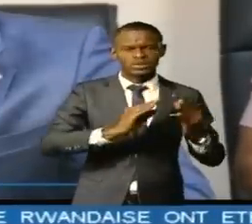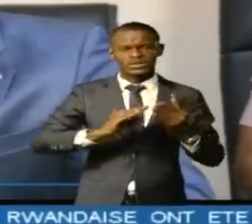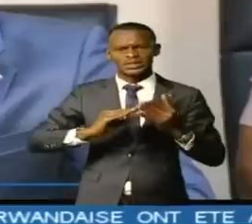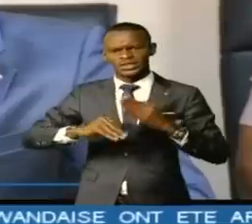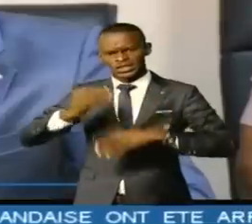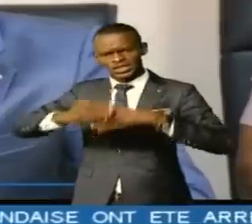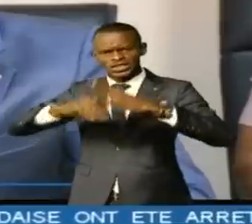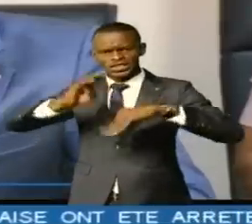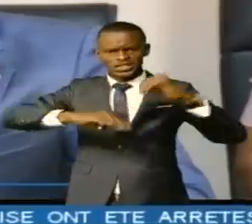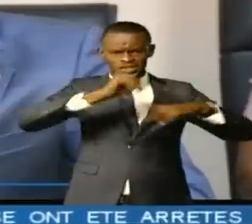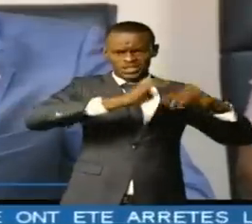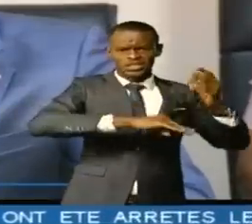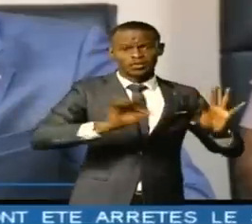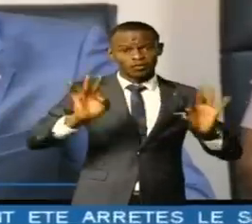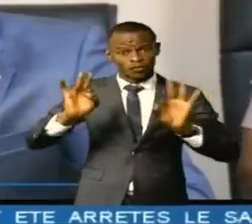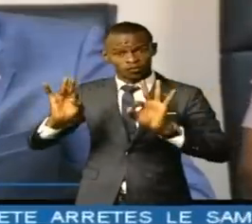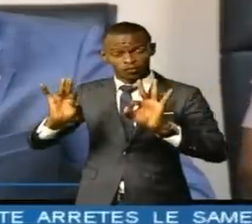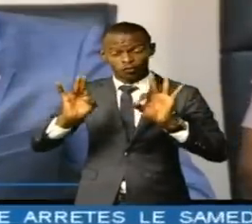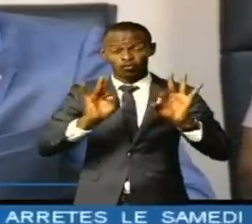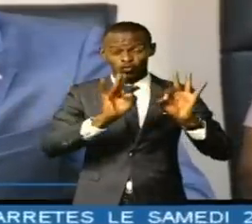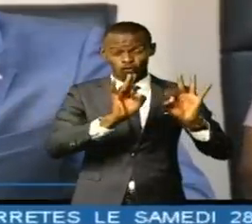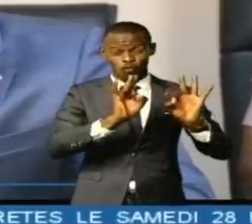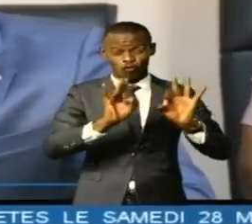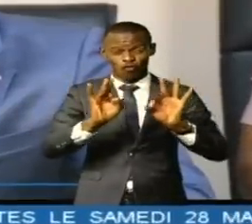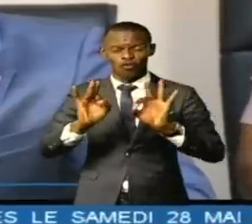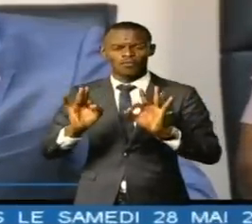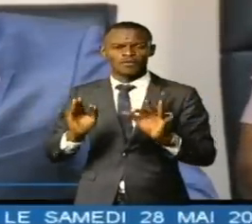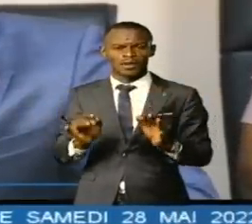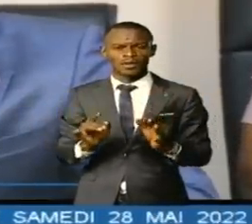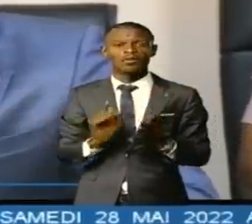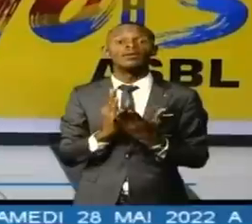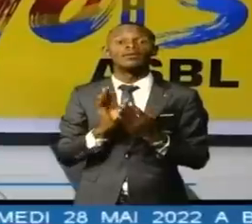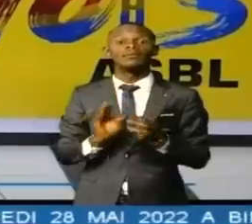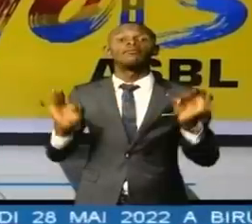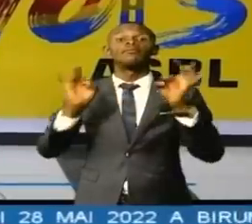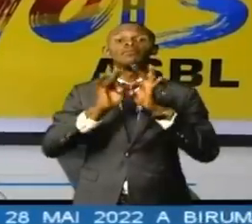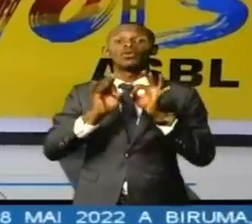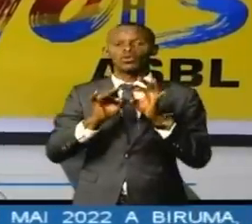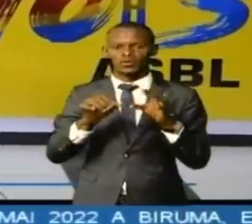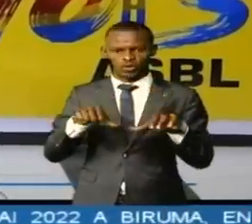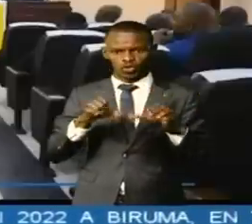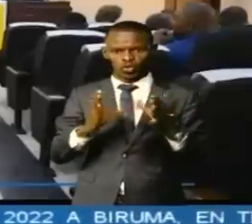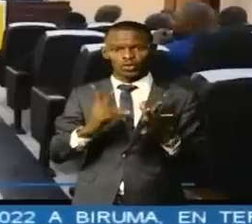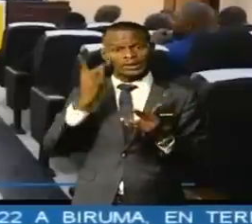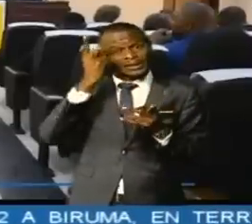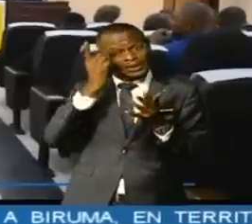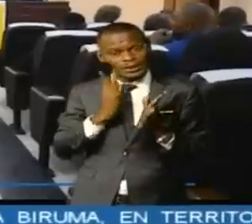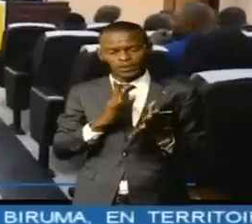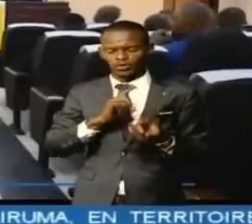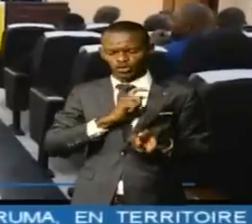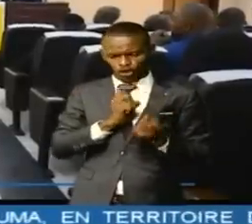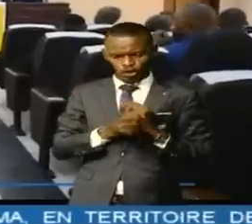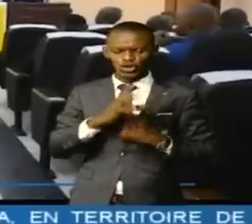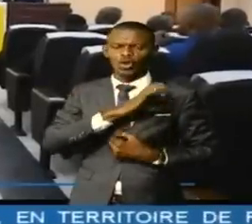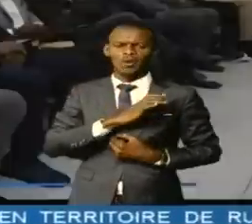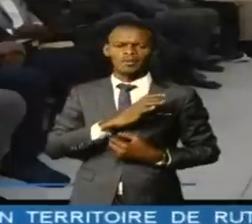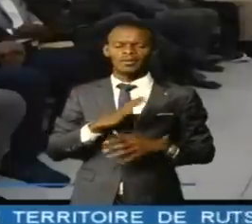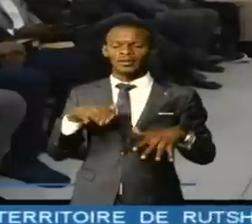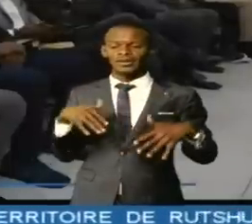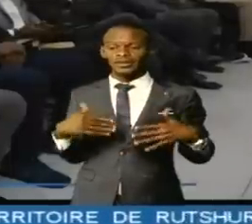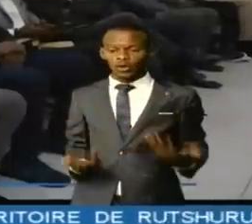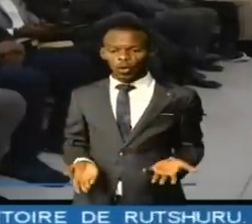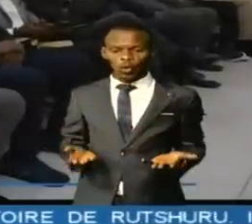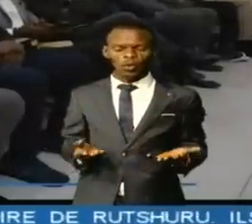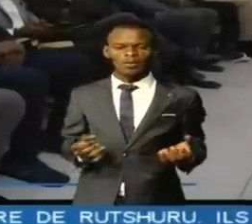livrent sans vergogne à des actes d'incivisme. Symbole palpable de la dégradation de la conscience et de la